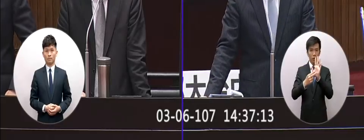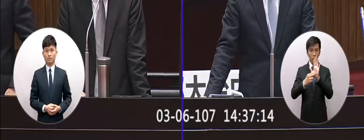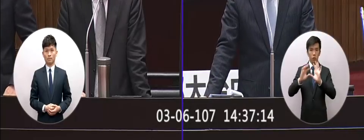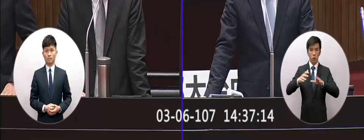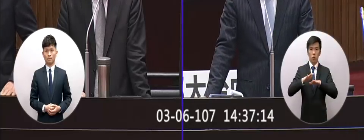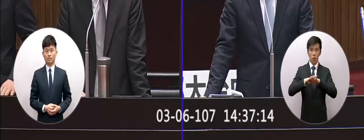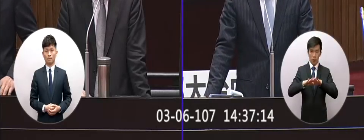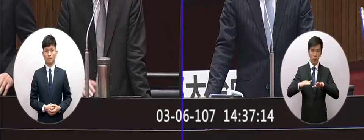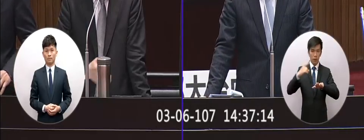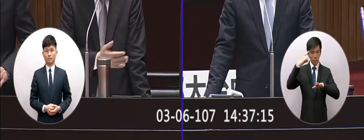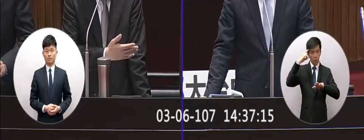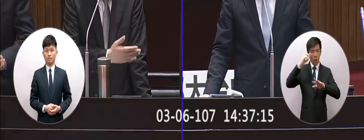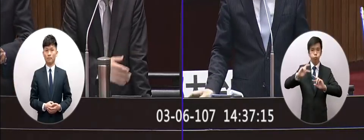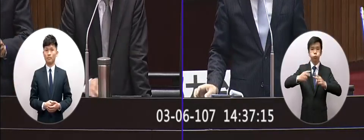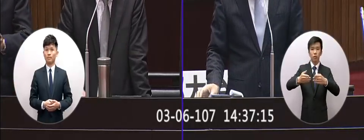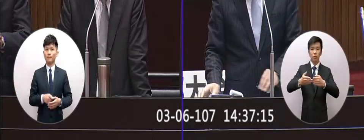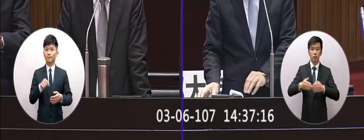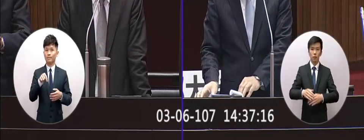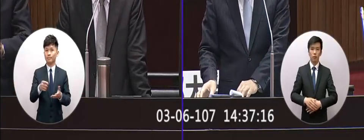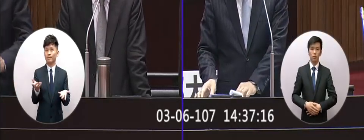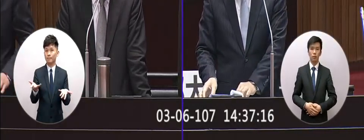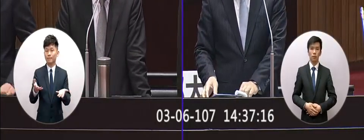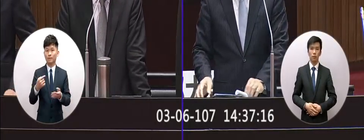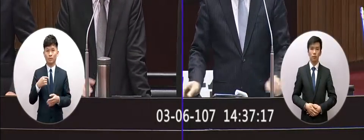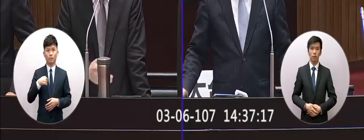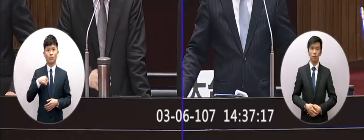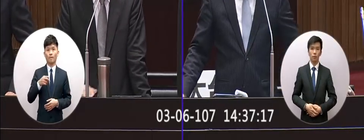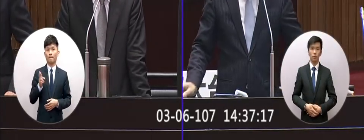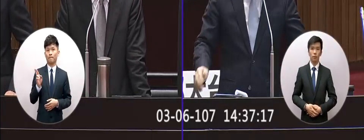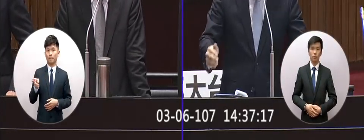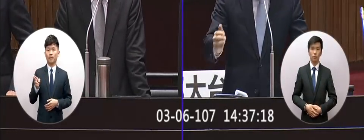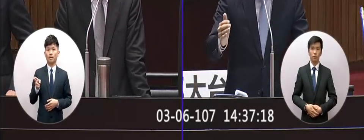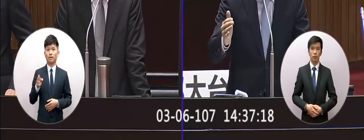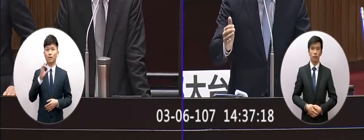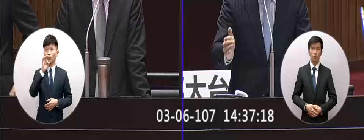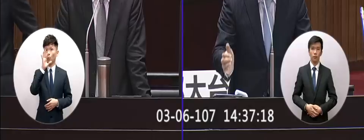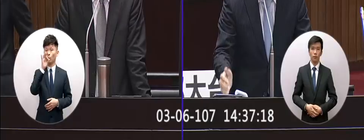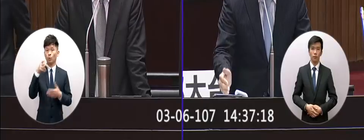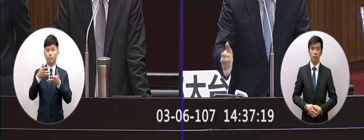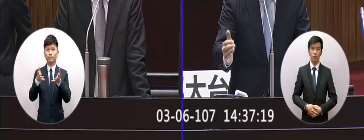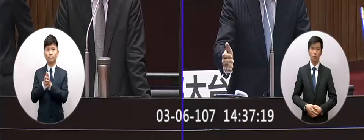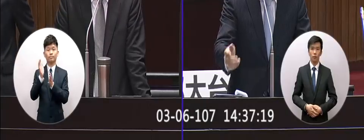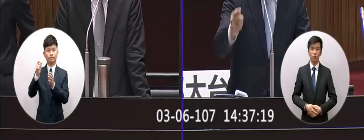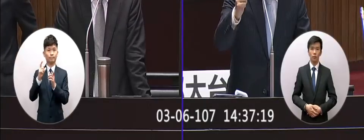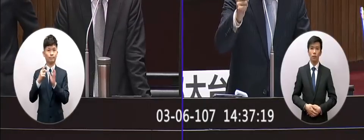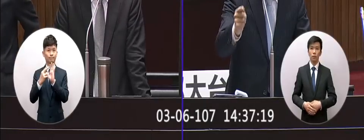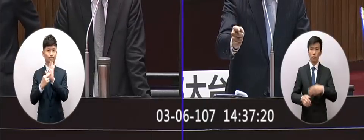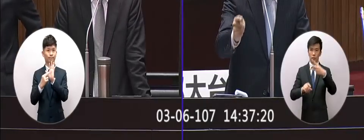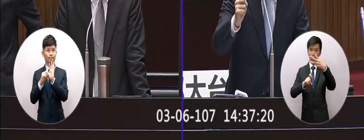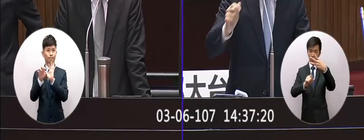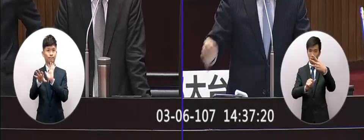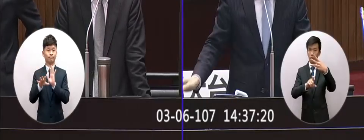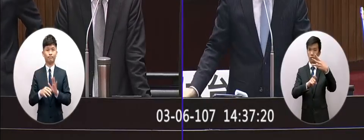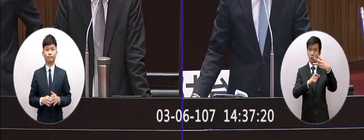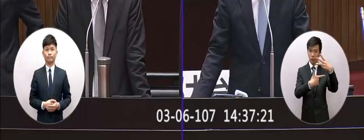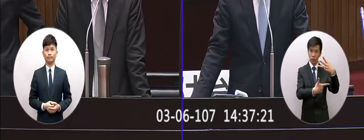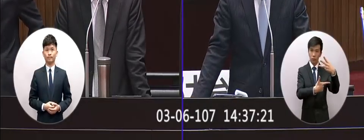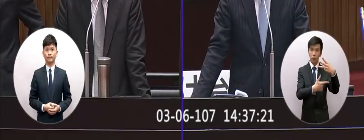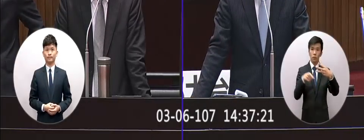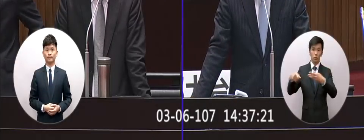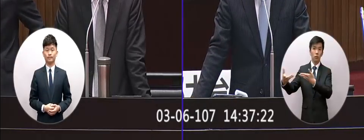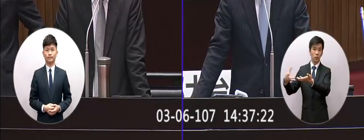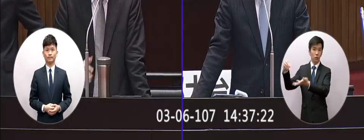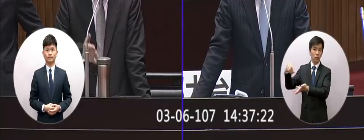变。 那个教员，这个案子我先请那个吴， 所以 吴部长， 15、16这个案子要不要拿出来